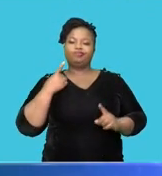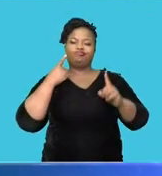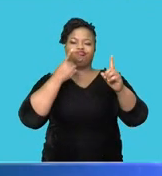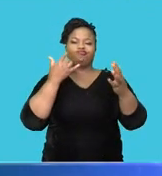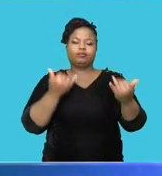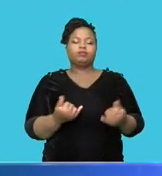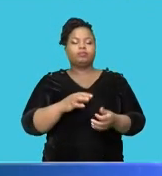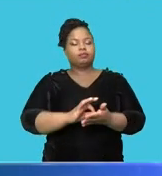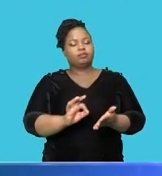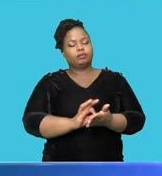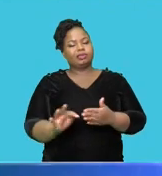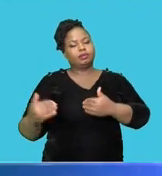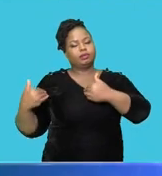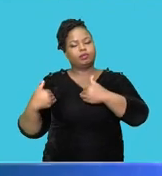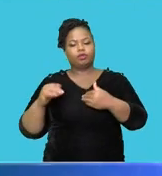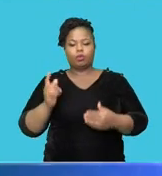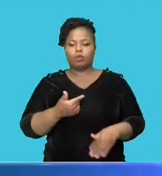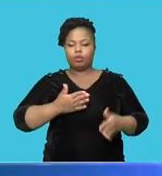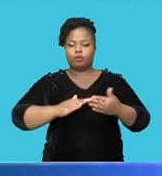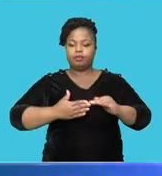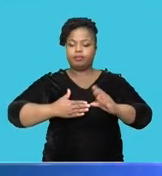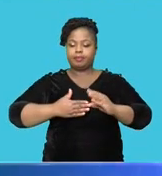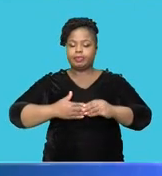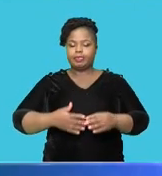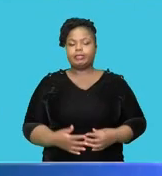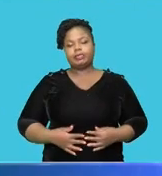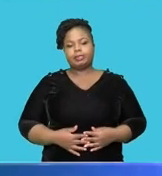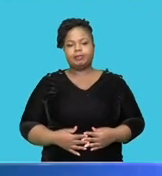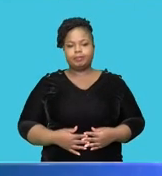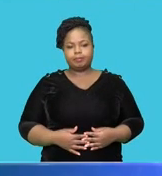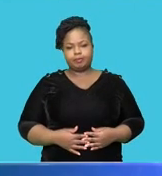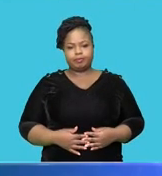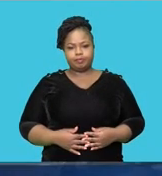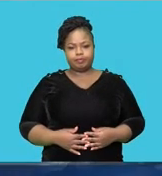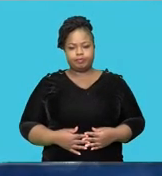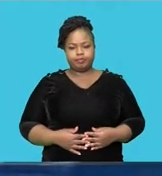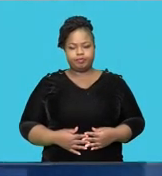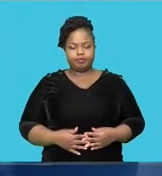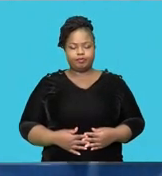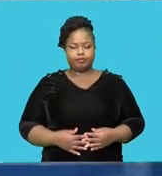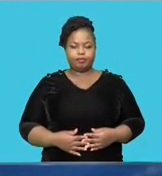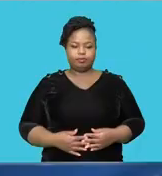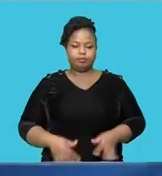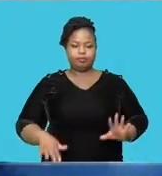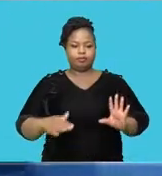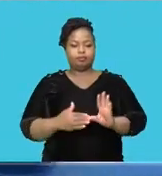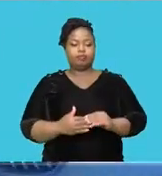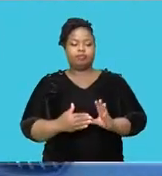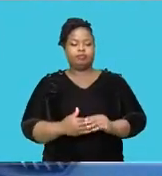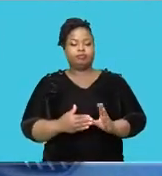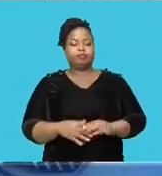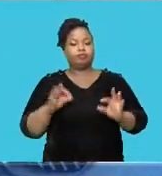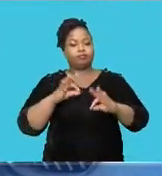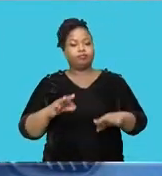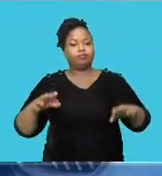ukuqinisekisa inhlanzeko nokuphepha kubo bonke abahlali basenkabeni yedolobha. Leloko letswa nkantorong ya meara